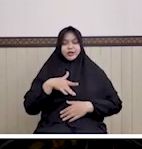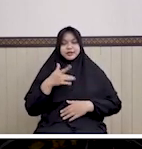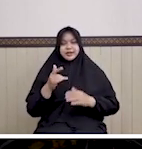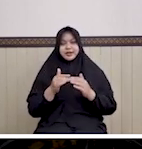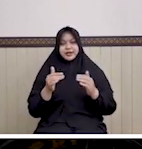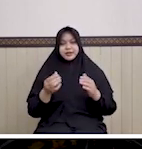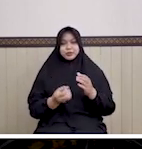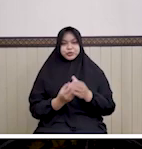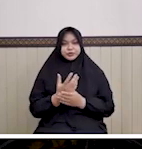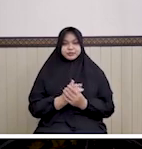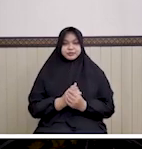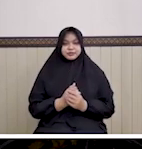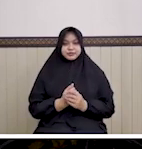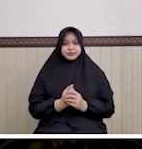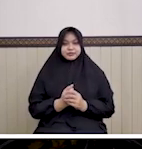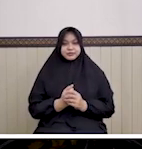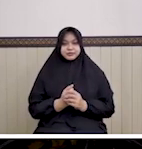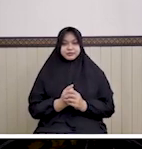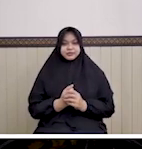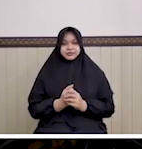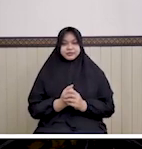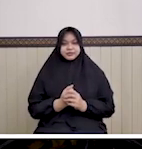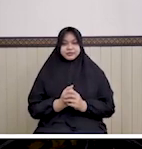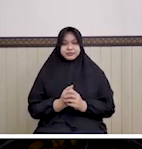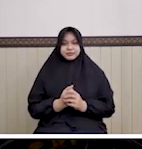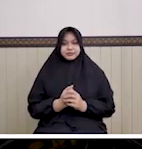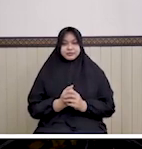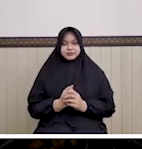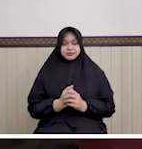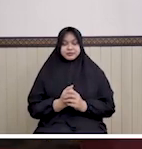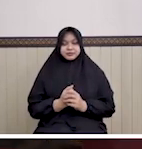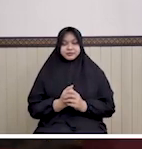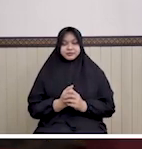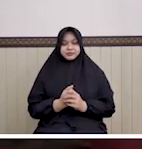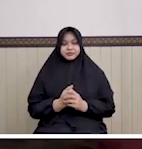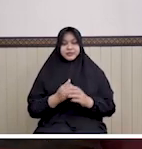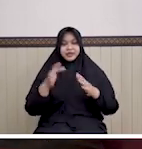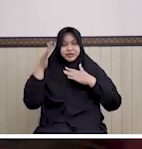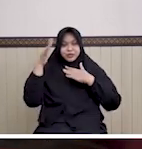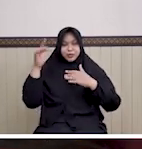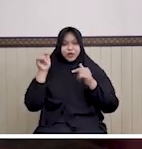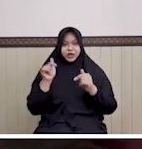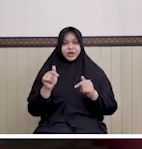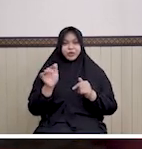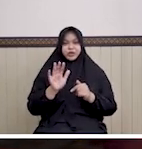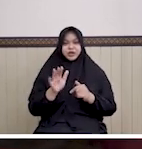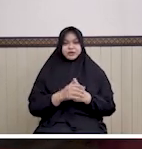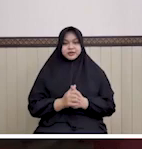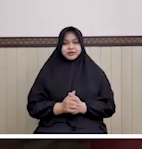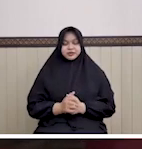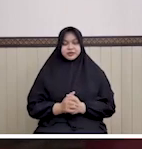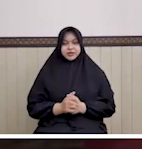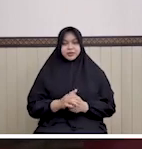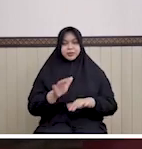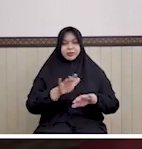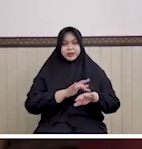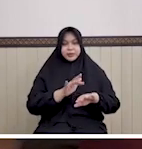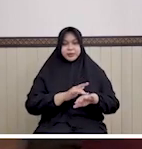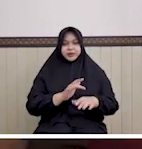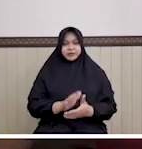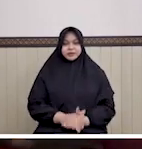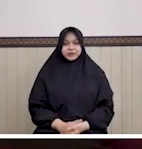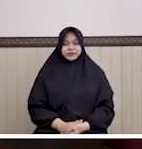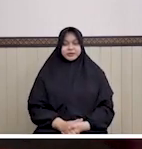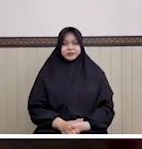itu gitu ya hok ya Oke semoga itu itu nanti pelan-pelan karena saya